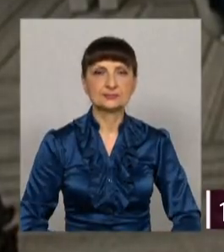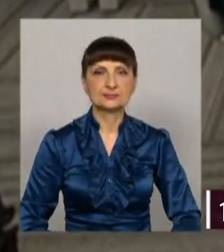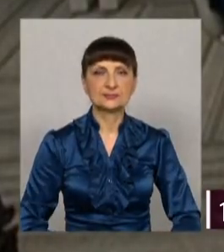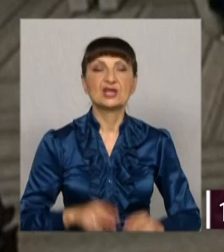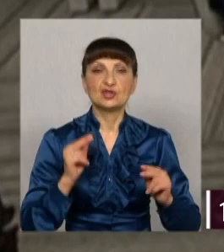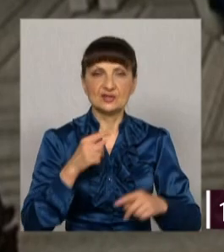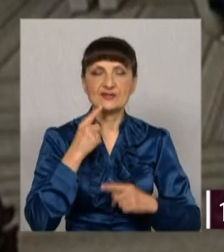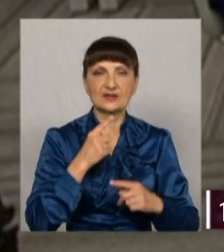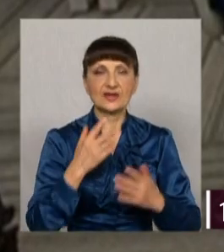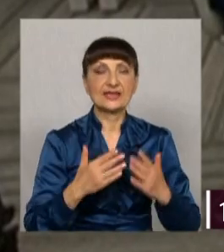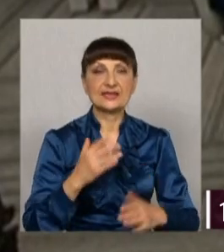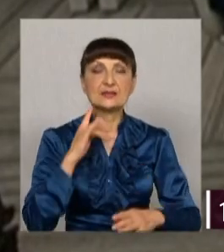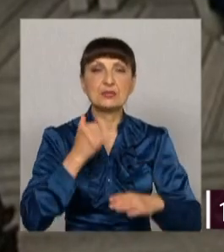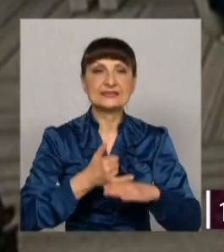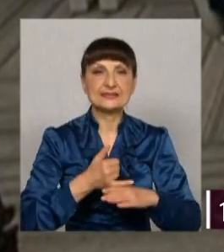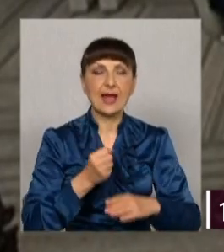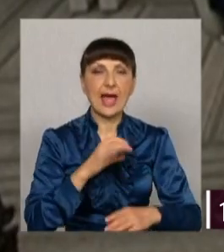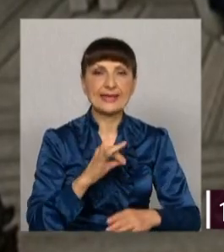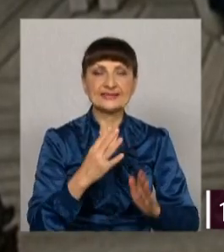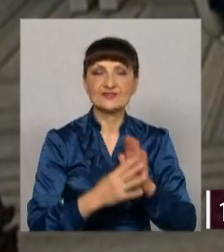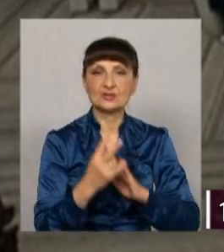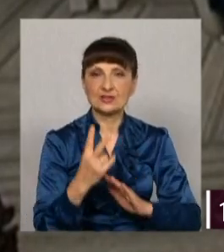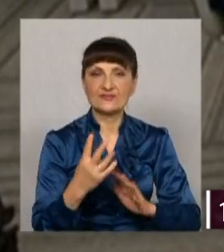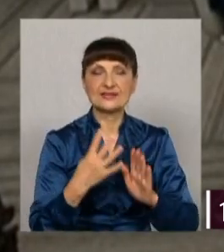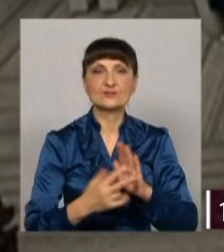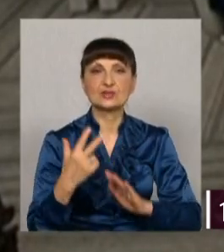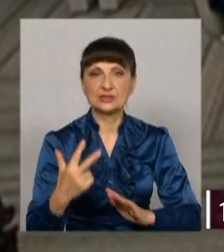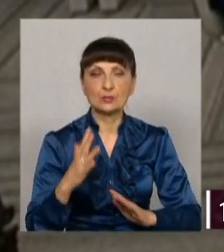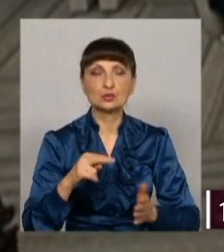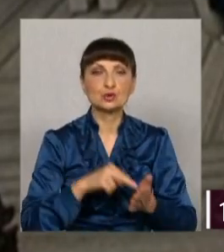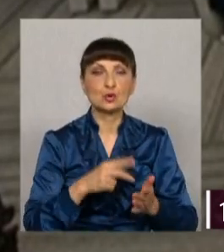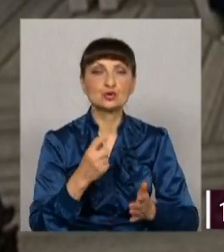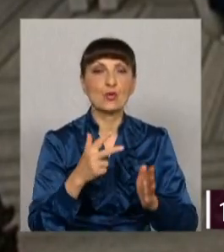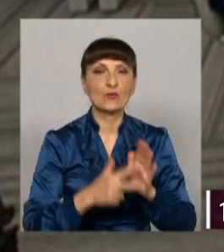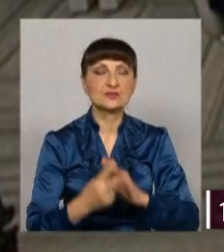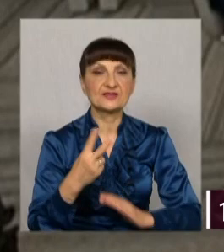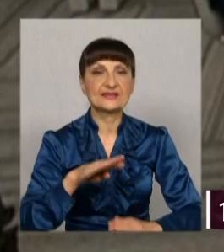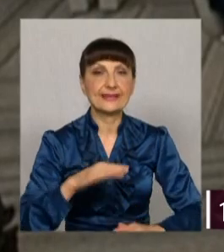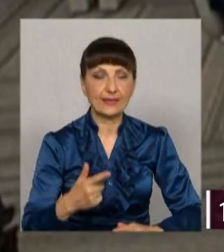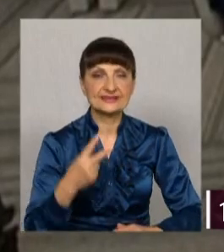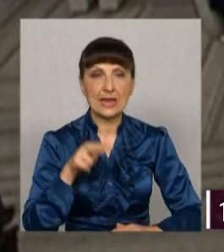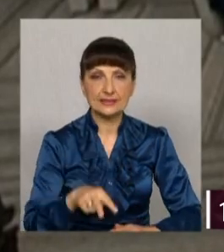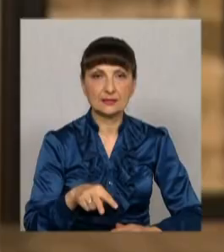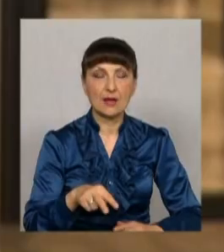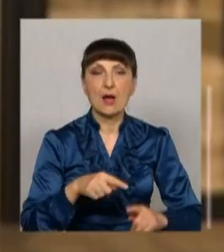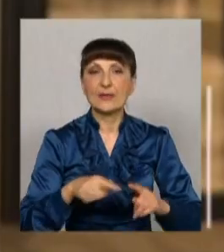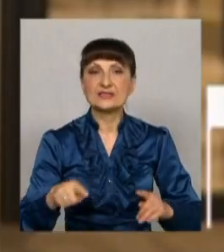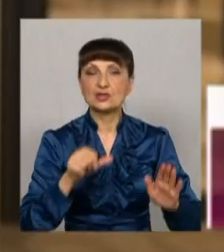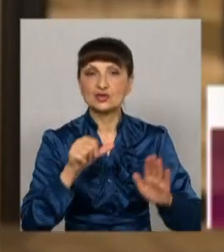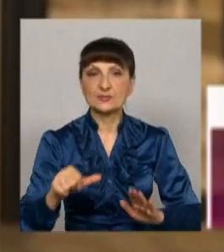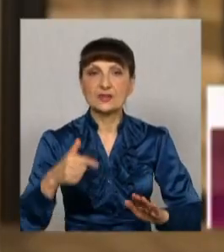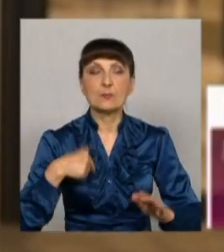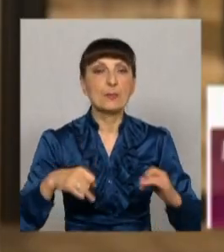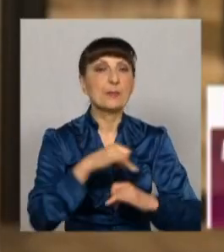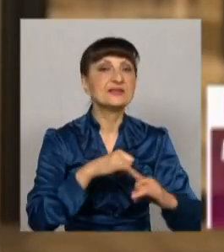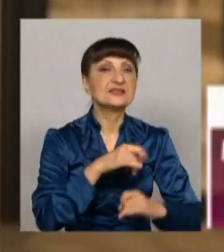Честно говоря, если бензин марок АИ-92, АИ-93 будет стоить 182 тенге за литр, в последние полгода мы